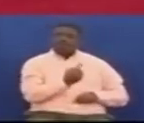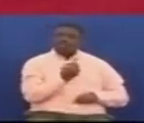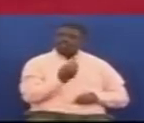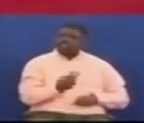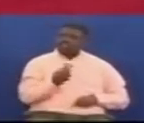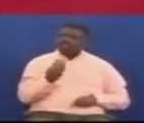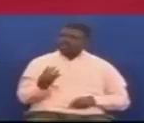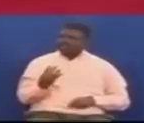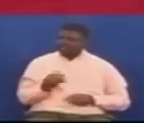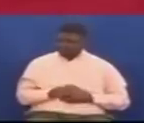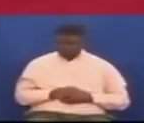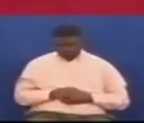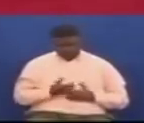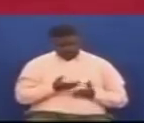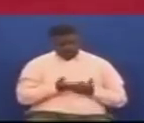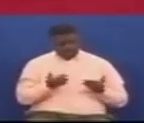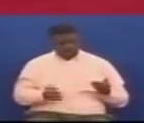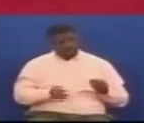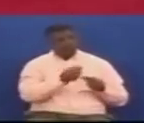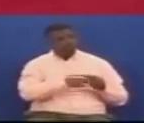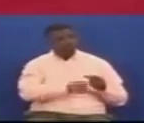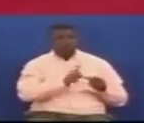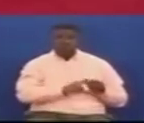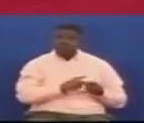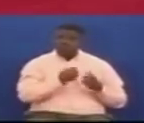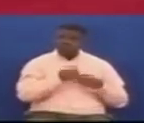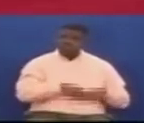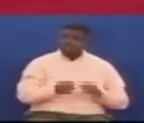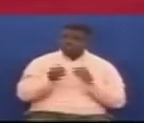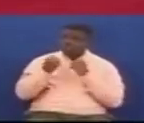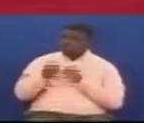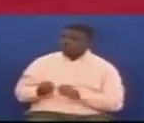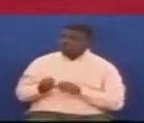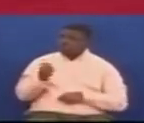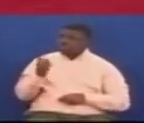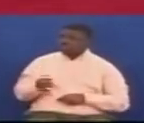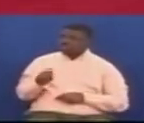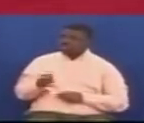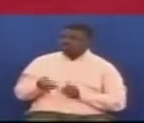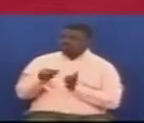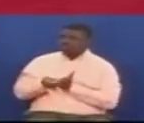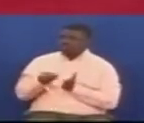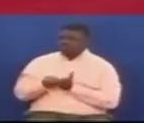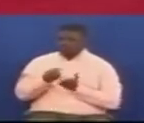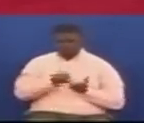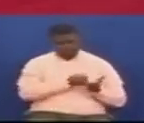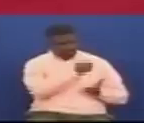124%. Na sababu ya pili ni utekelezaji madhubuti wa sera za fedha na budget.